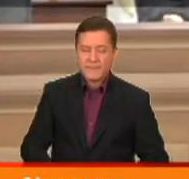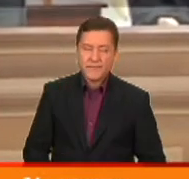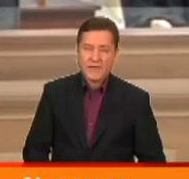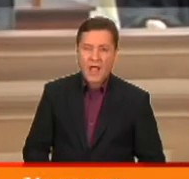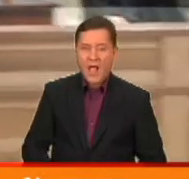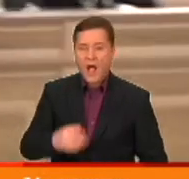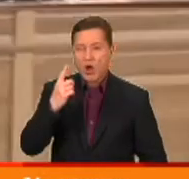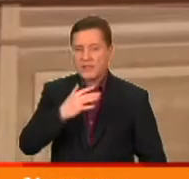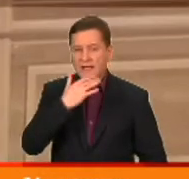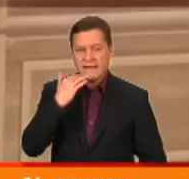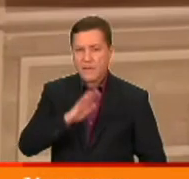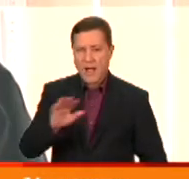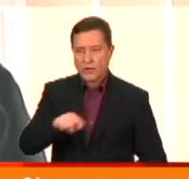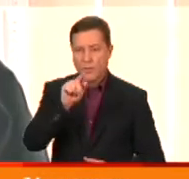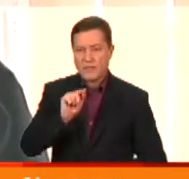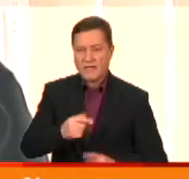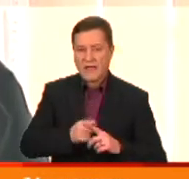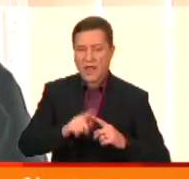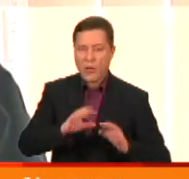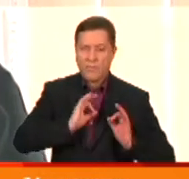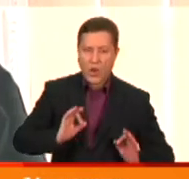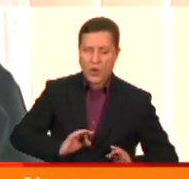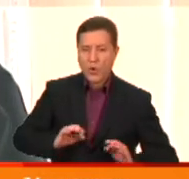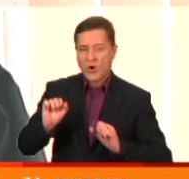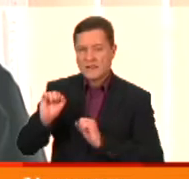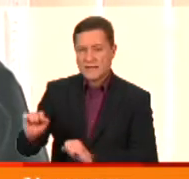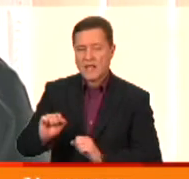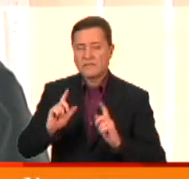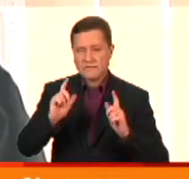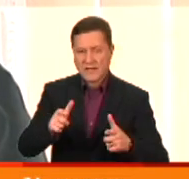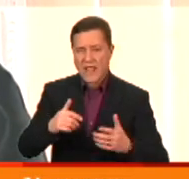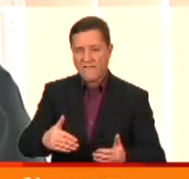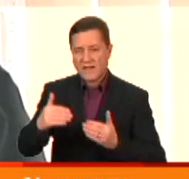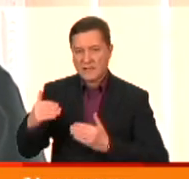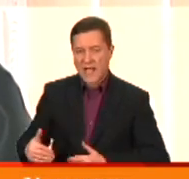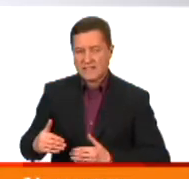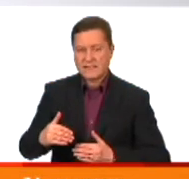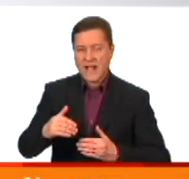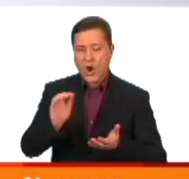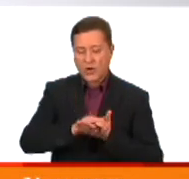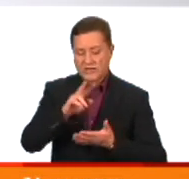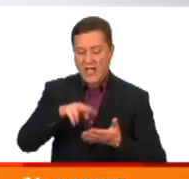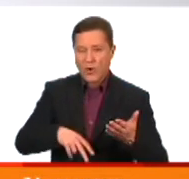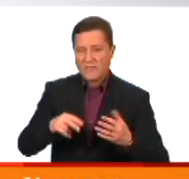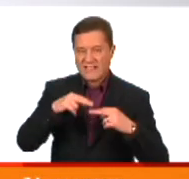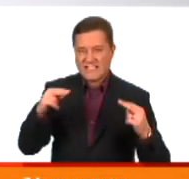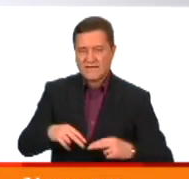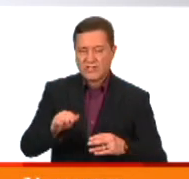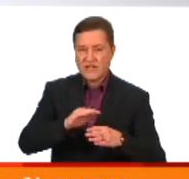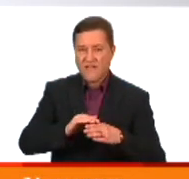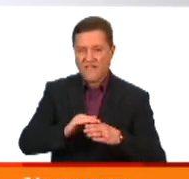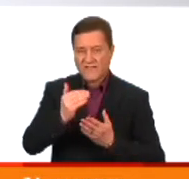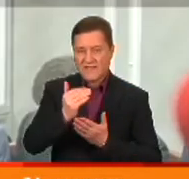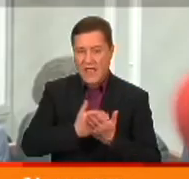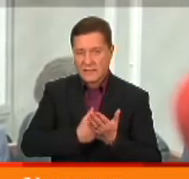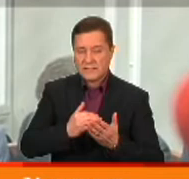небагатьох питань, у якому прокурори і захист зійшлися, це прохання відкласти ознайомлення зі свідченням одного свідка, бо в тексті прізвище людини, яка досі не